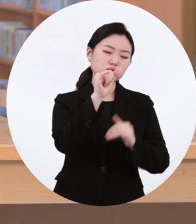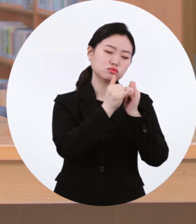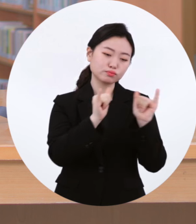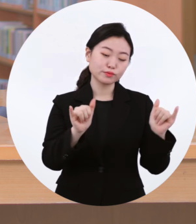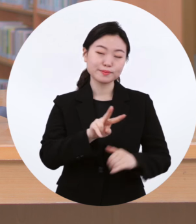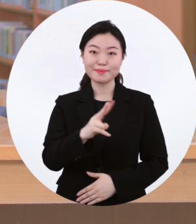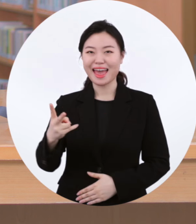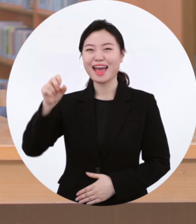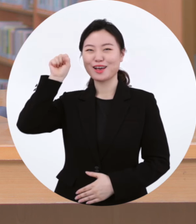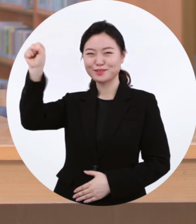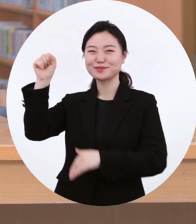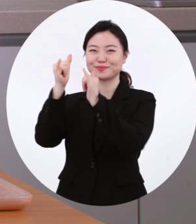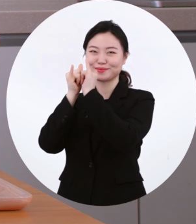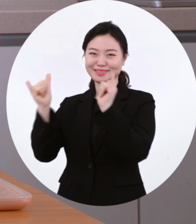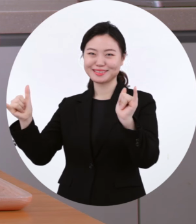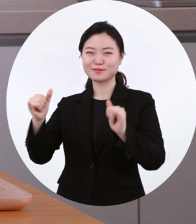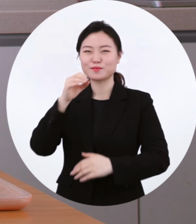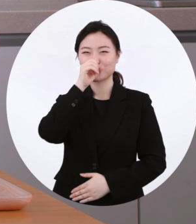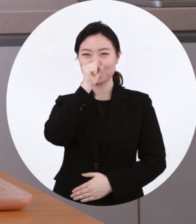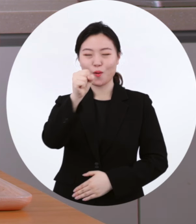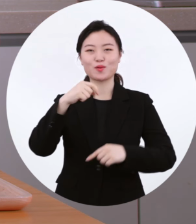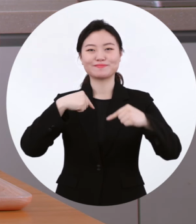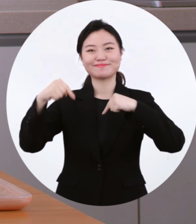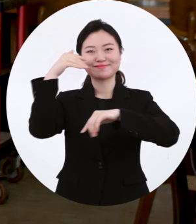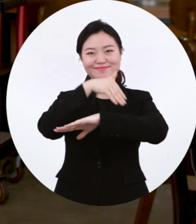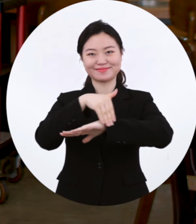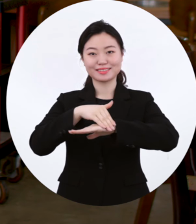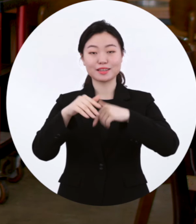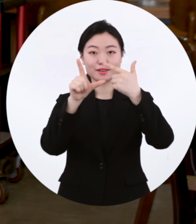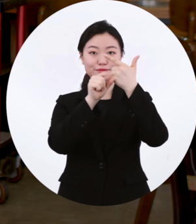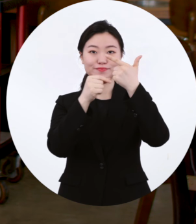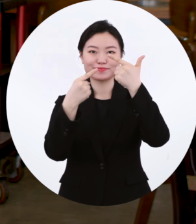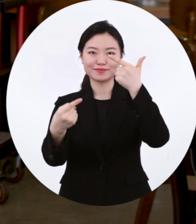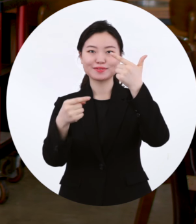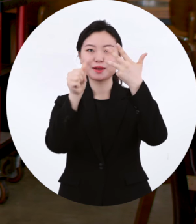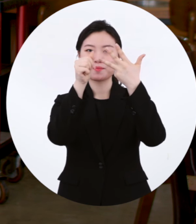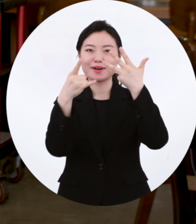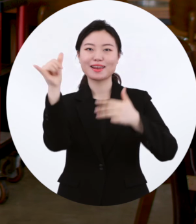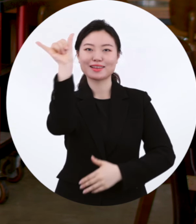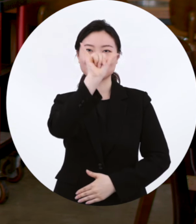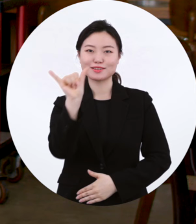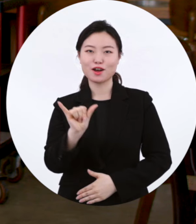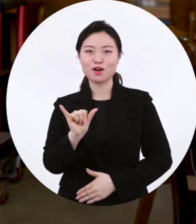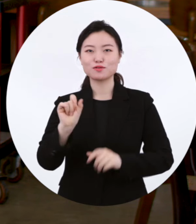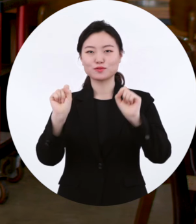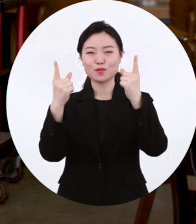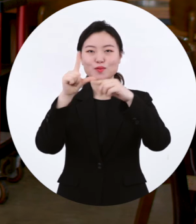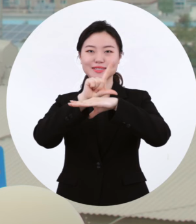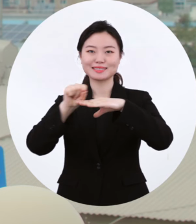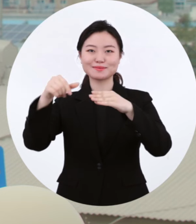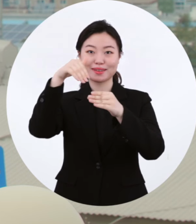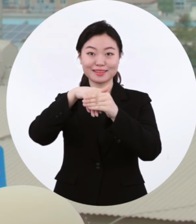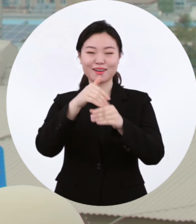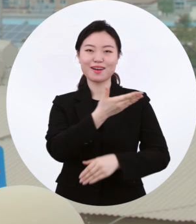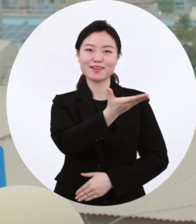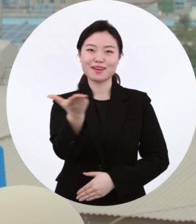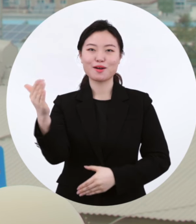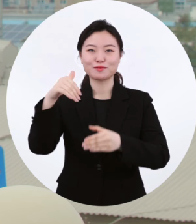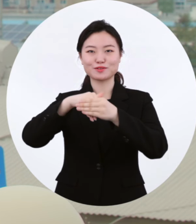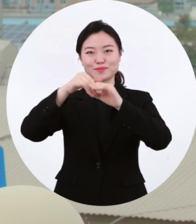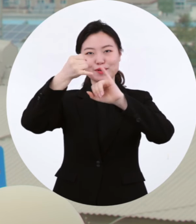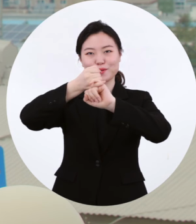후보님이 후보님이 되는 휘파람 나오는 정책 6월 1일 제8회 전국 동시지방선거 여러분의